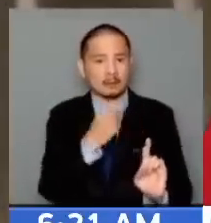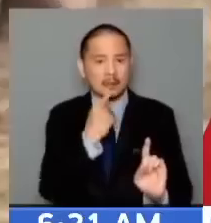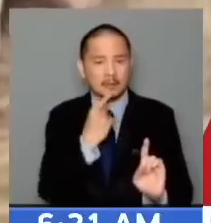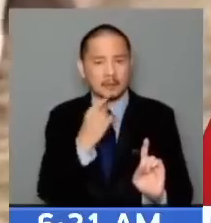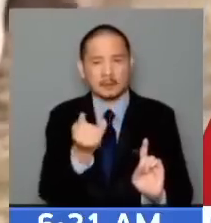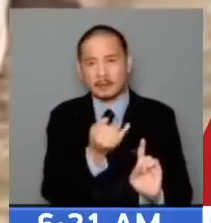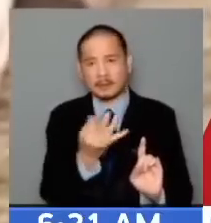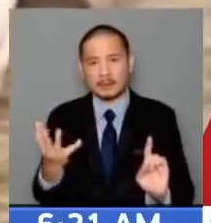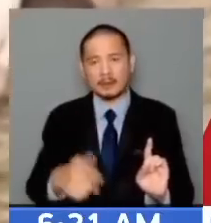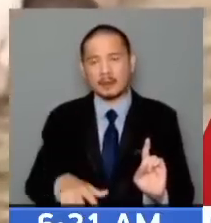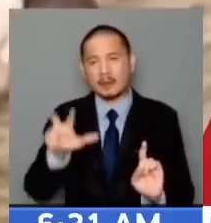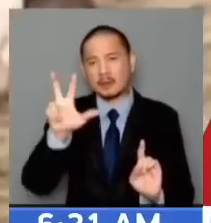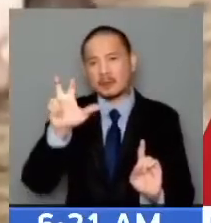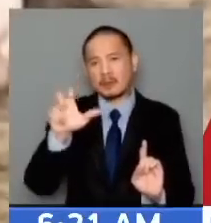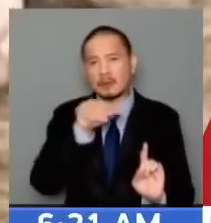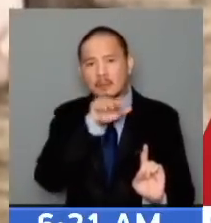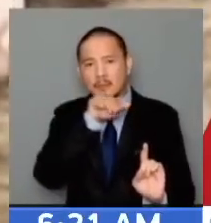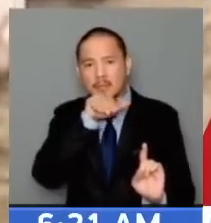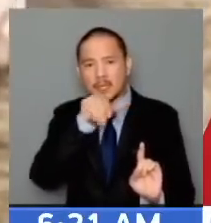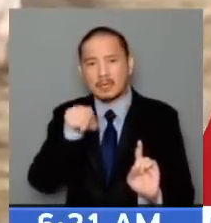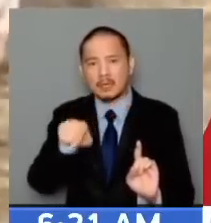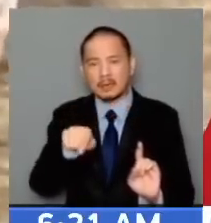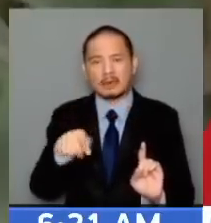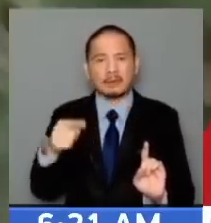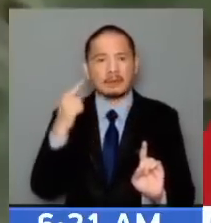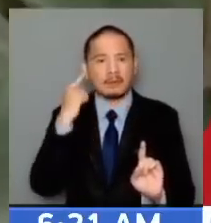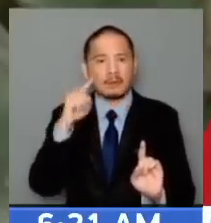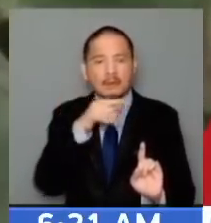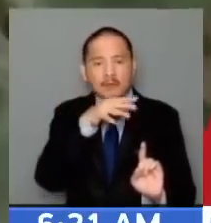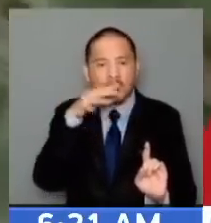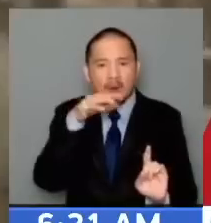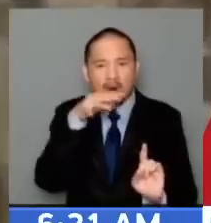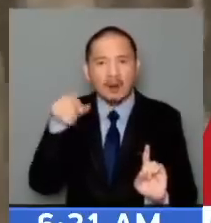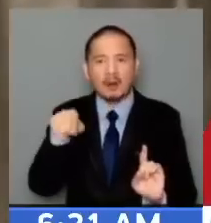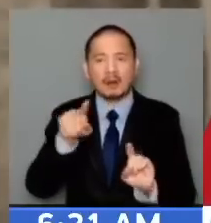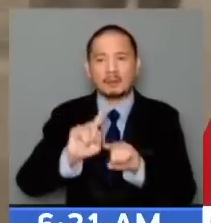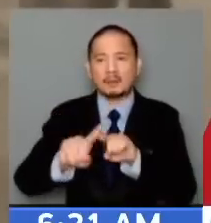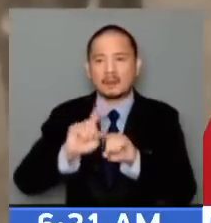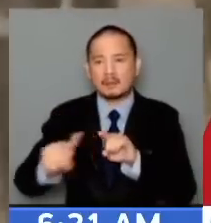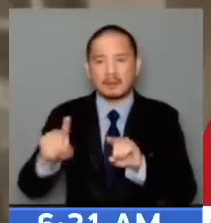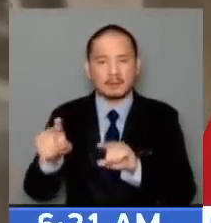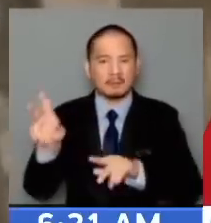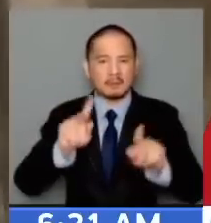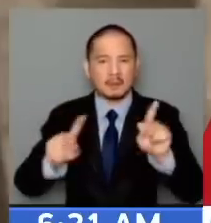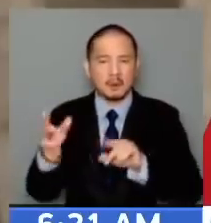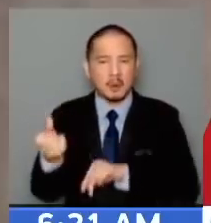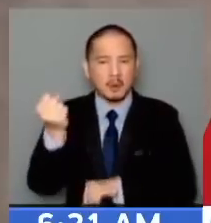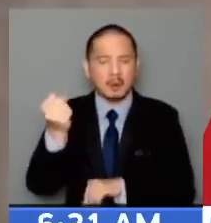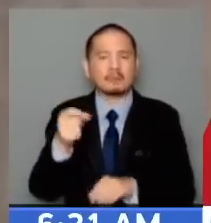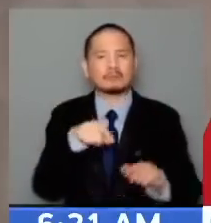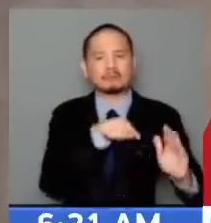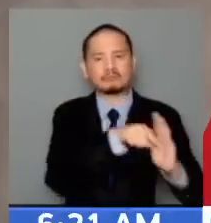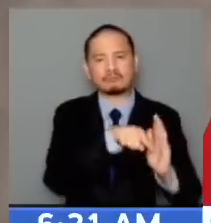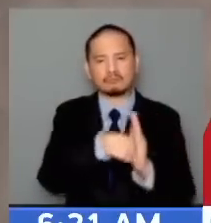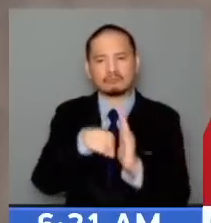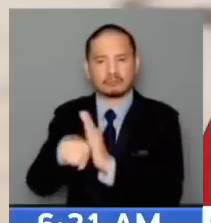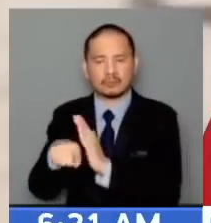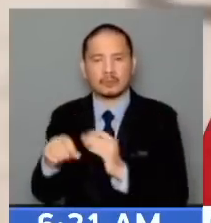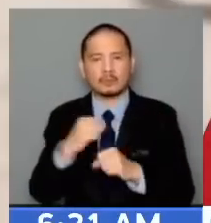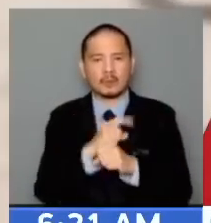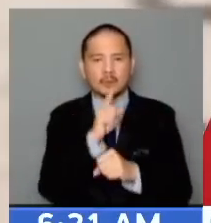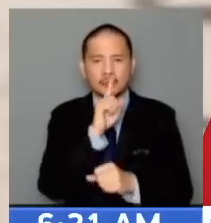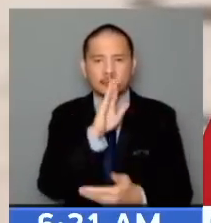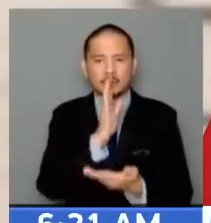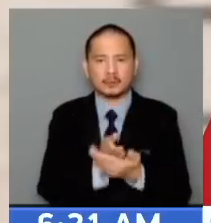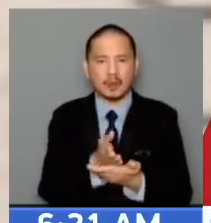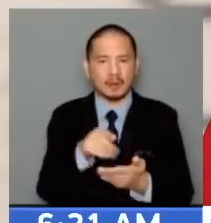baboy sa commercial at backyard farm at piggery ang pinatay nitong weekend upang maiwasan ang pagkalat ng sakit.